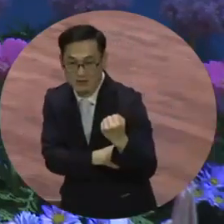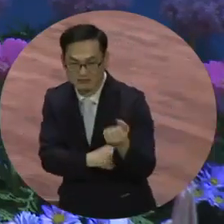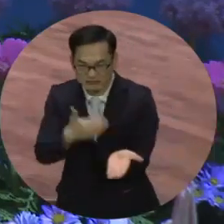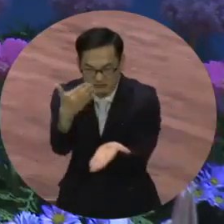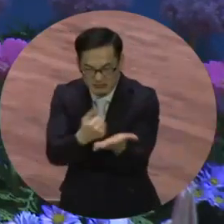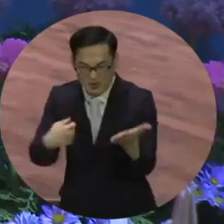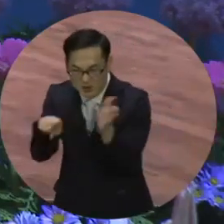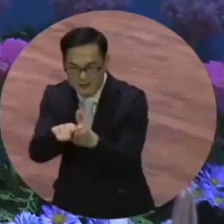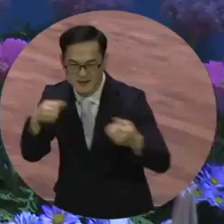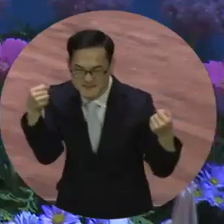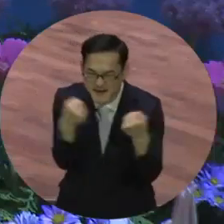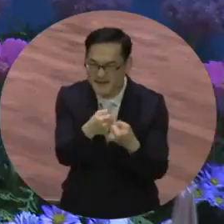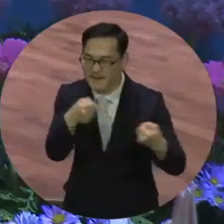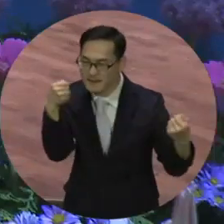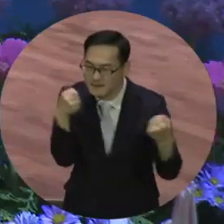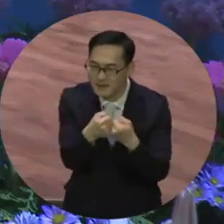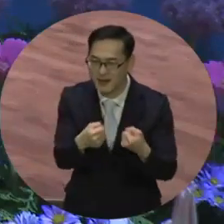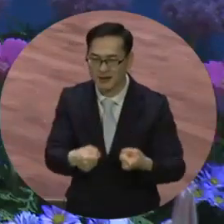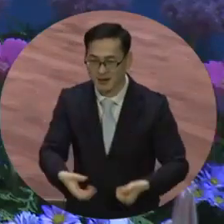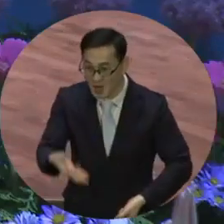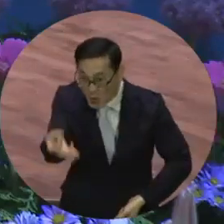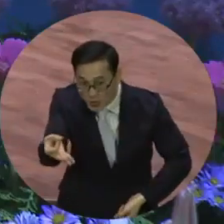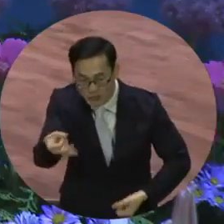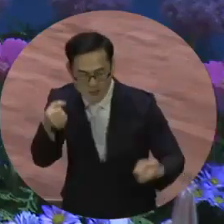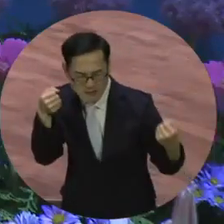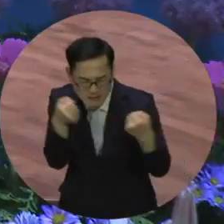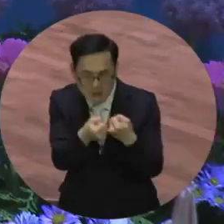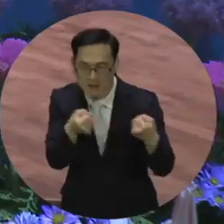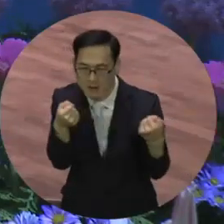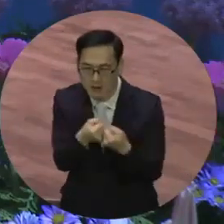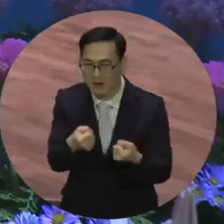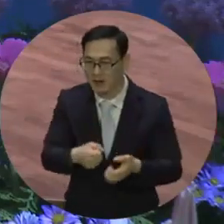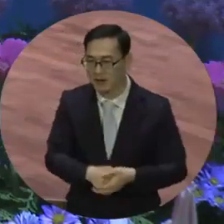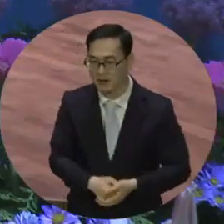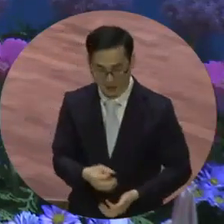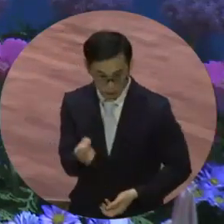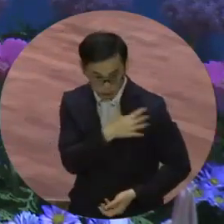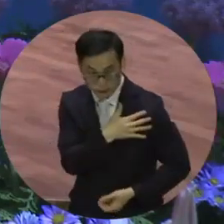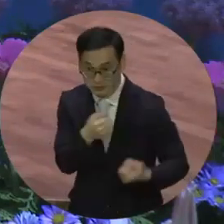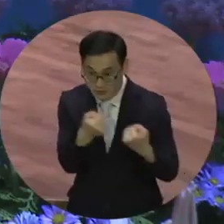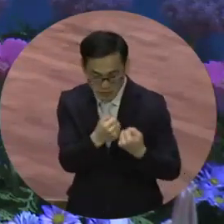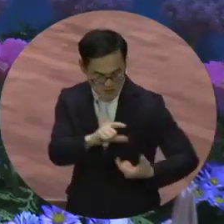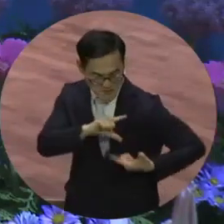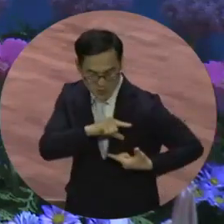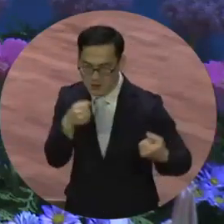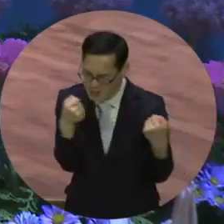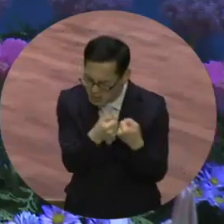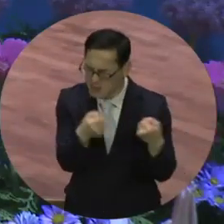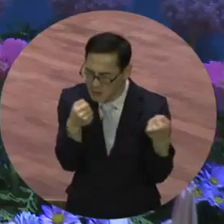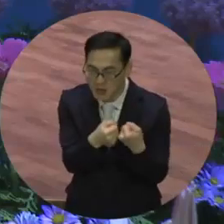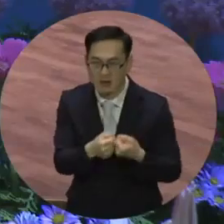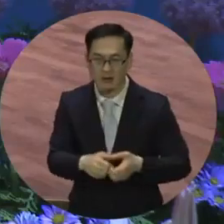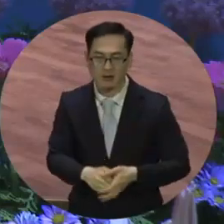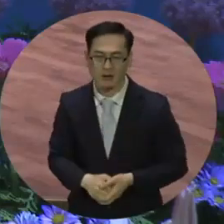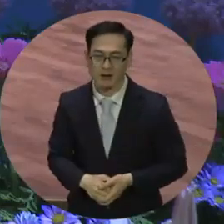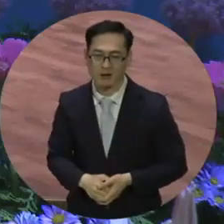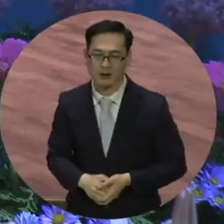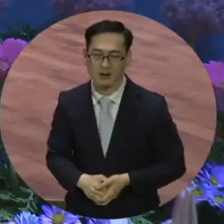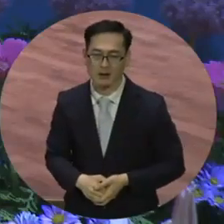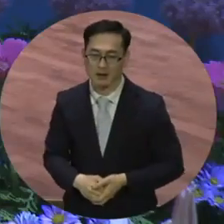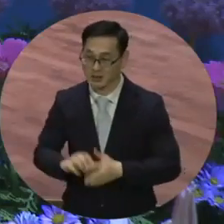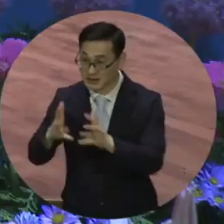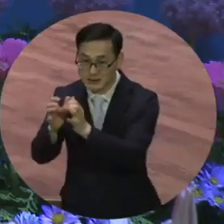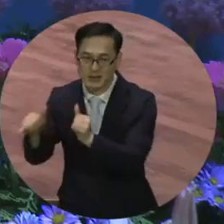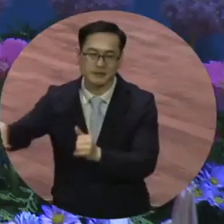그리고 돈, 부, 목숨 겁니다. 자기 명예를 위해서 목숨 겁니다. 세상 사람들은 그래요.